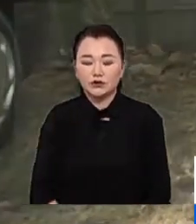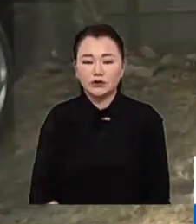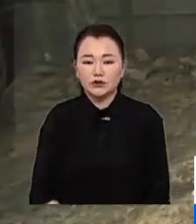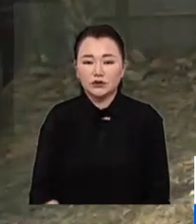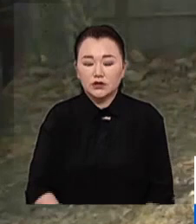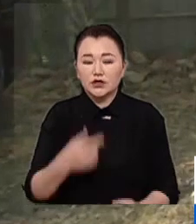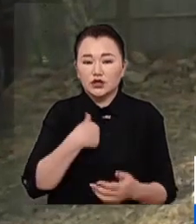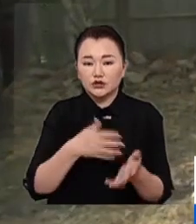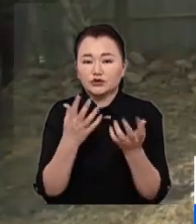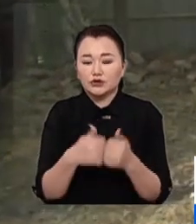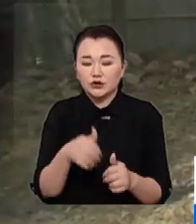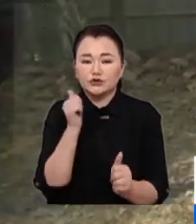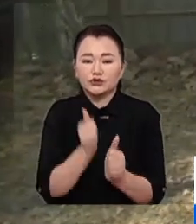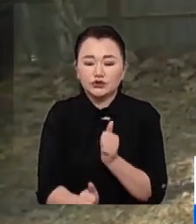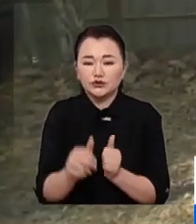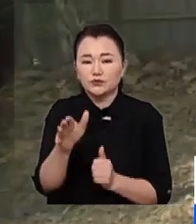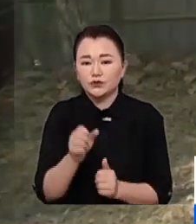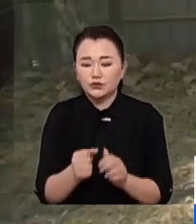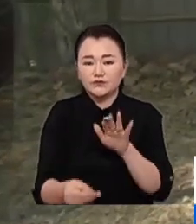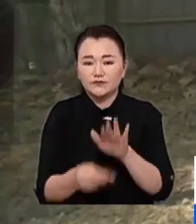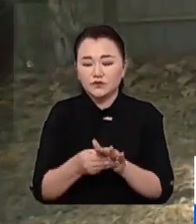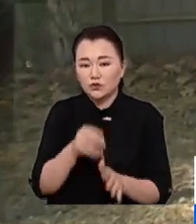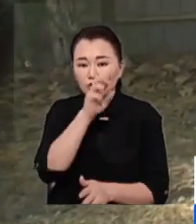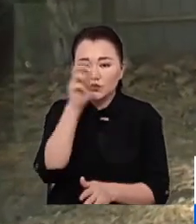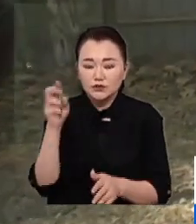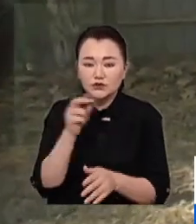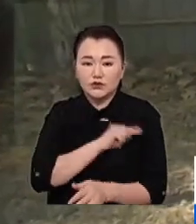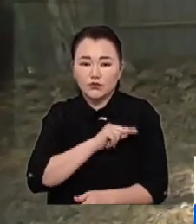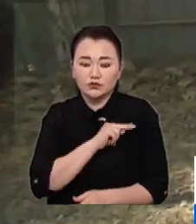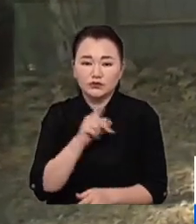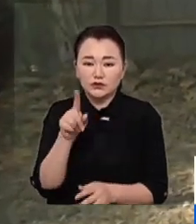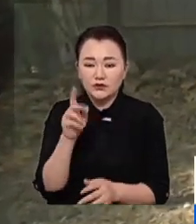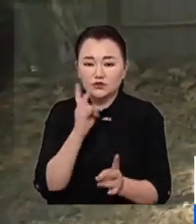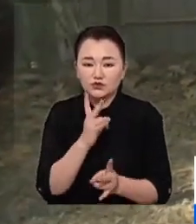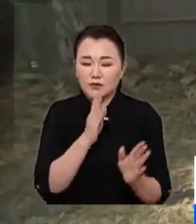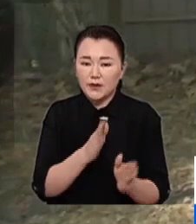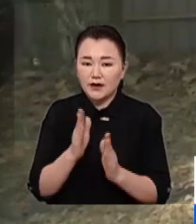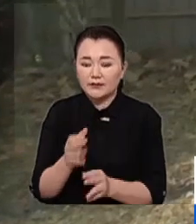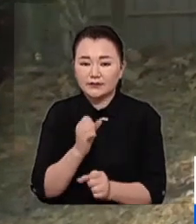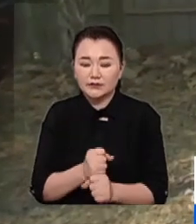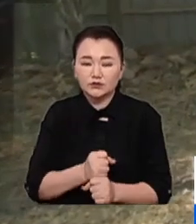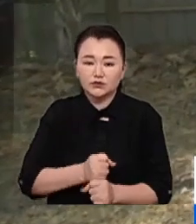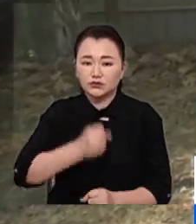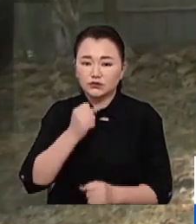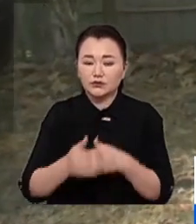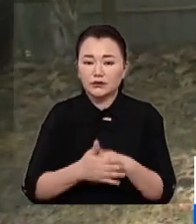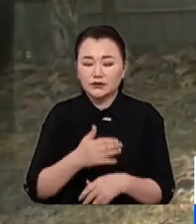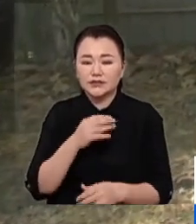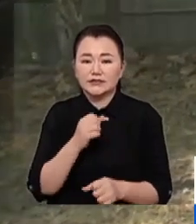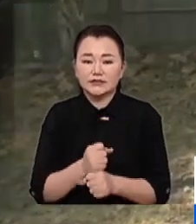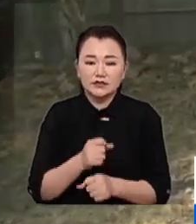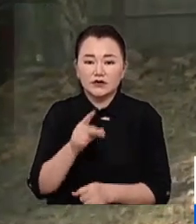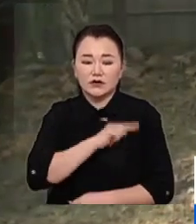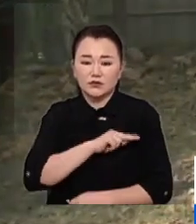ужесточить. Я считаю, что чаще всего берут взятки в госструктурах. Нужно там навести порядок, ужесточить наказание, сделать